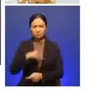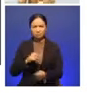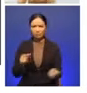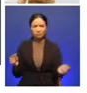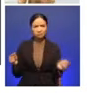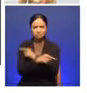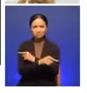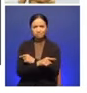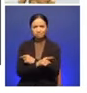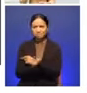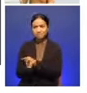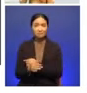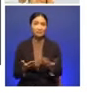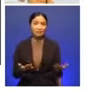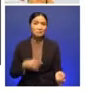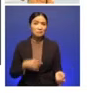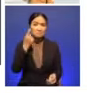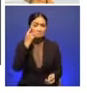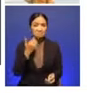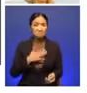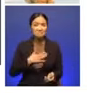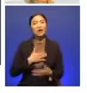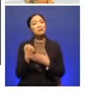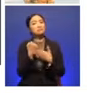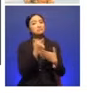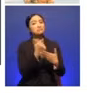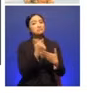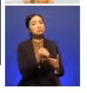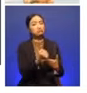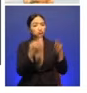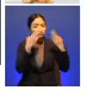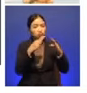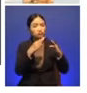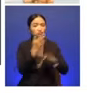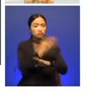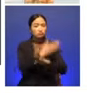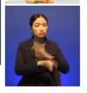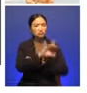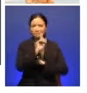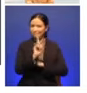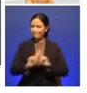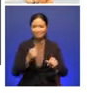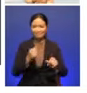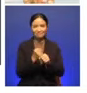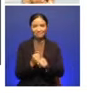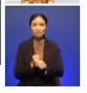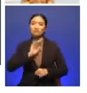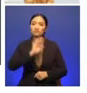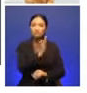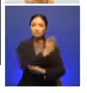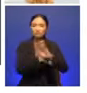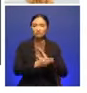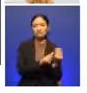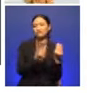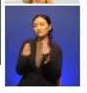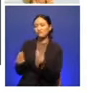ลปัดนะแล้วงั้นเราอย่าไปคิดว่าเอ๊ะเราจะต้องเกื้อหนุนกับผู้พิการเท่านั้นกลายเป็นว่างานผู้พิการเนี่ยย้อนกลับมาเดี๋ยวมีเคสอีกอัน